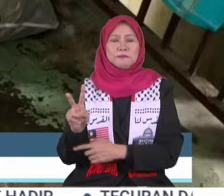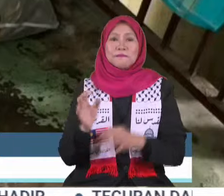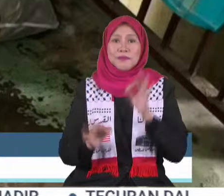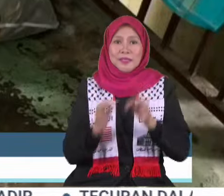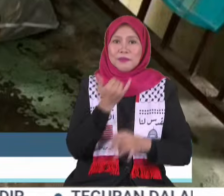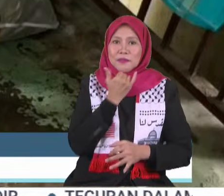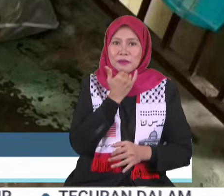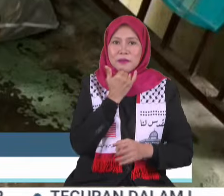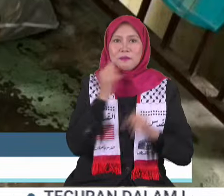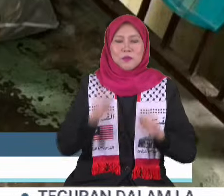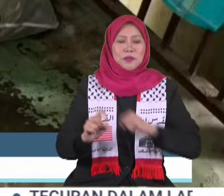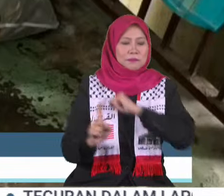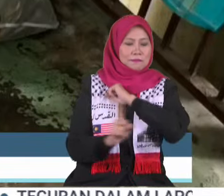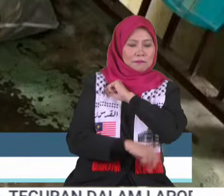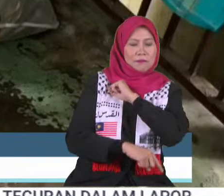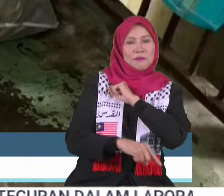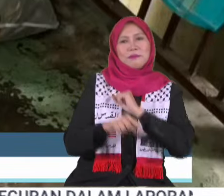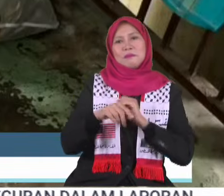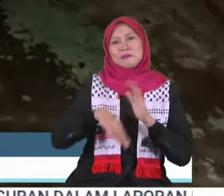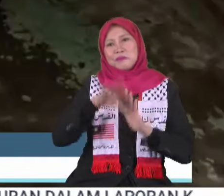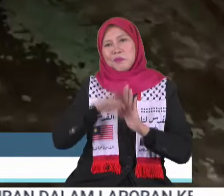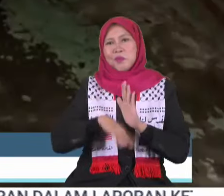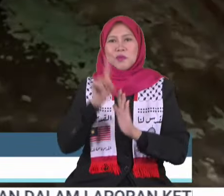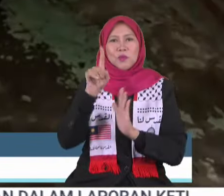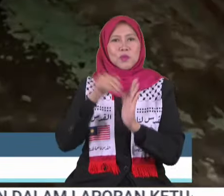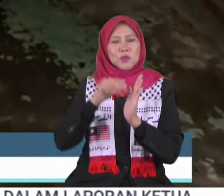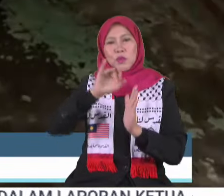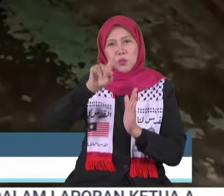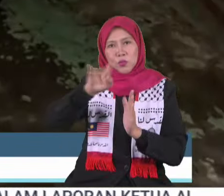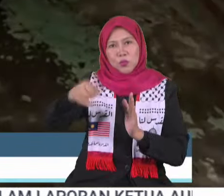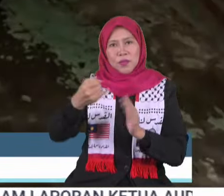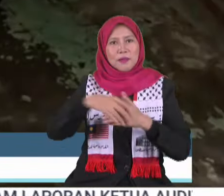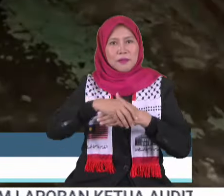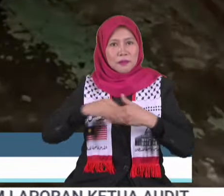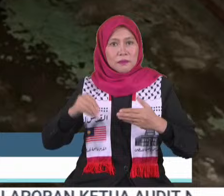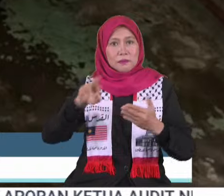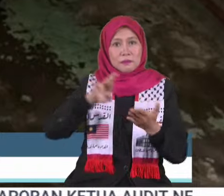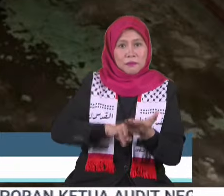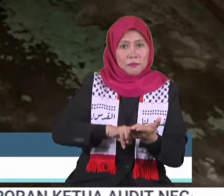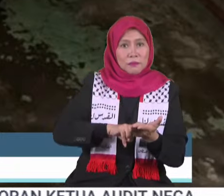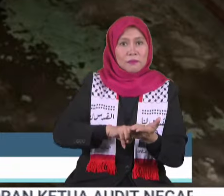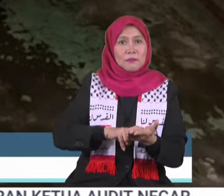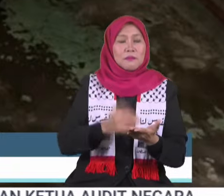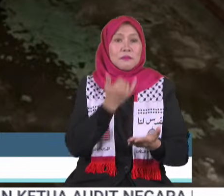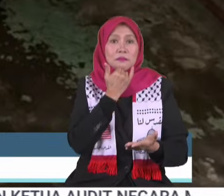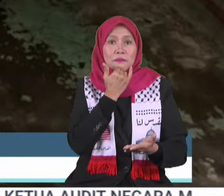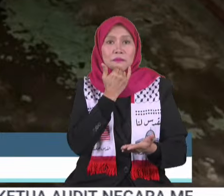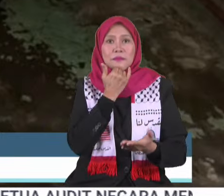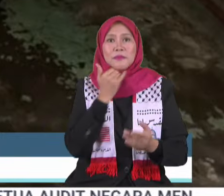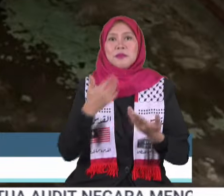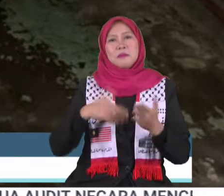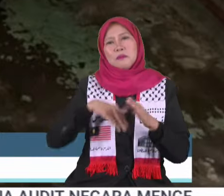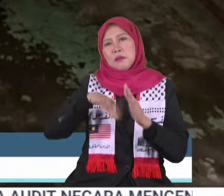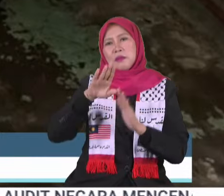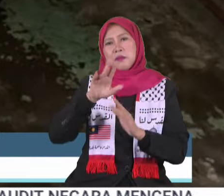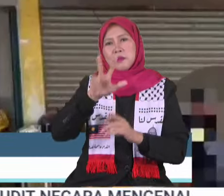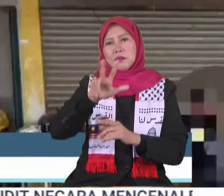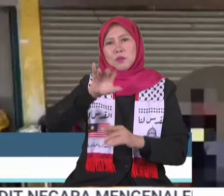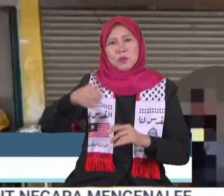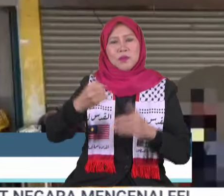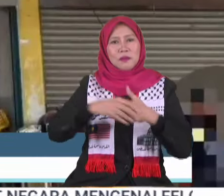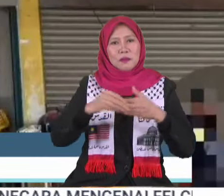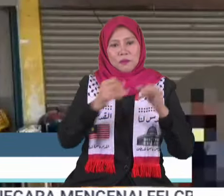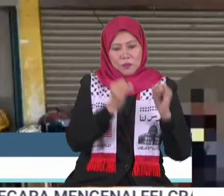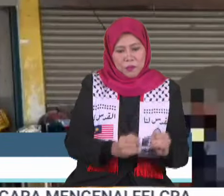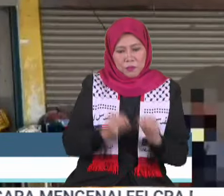Sabit kesalahan boleh didenda tidak melebihi RM1 juta, manakala bagi kesalahan berikutnya tidak melebihi RM3 juta bagi orang